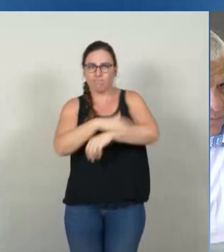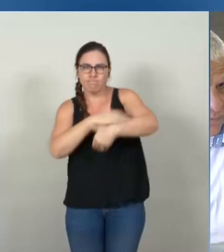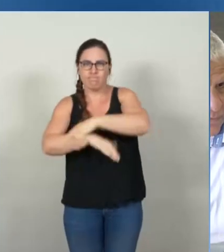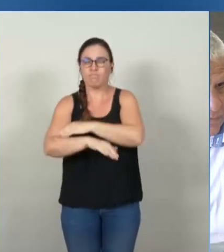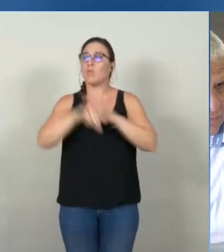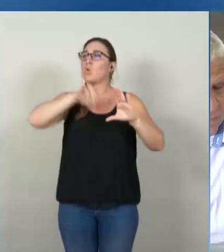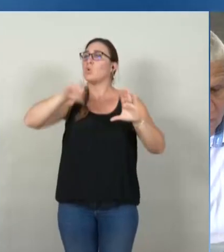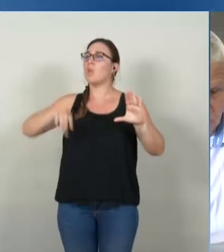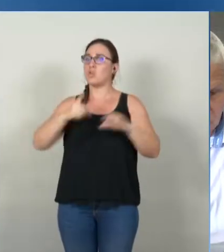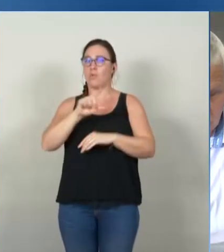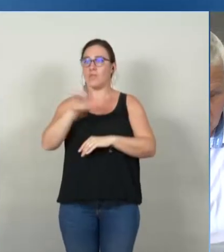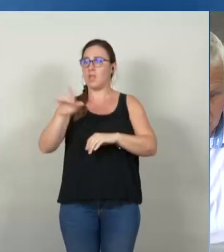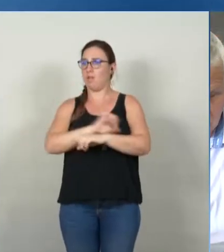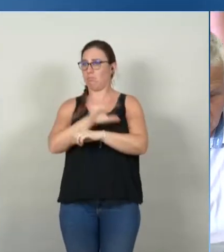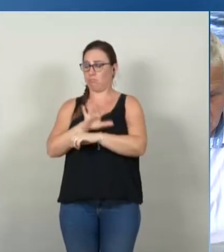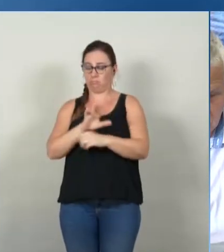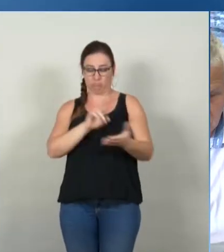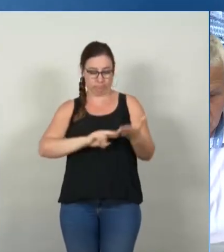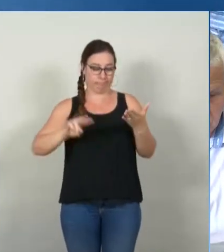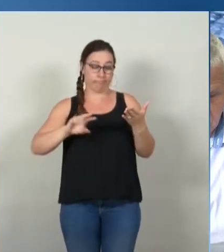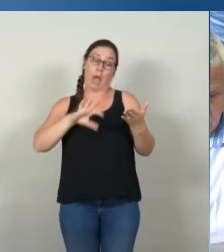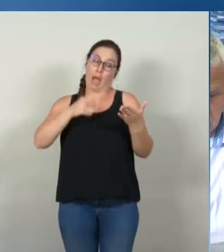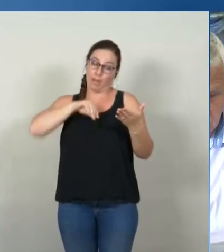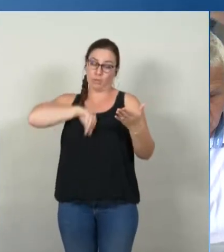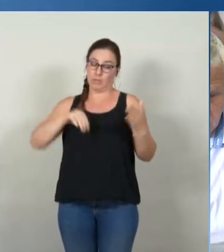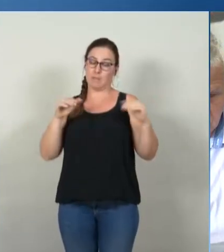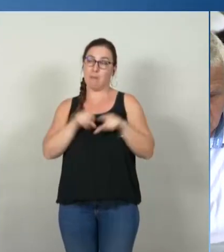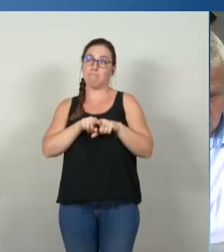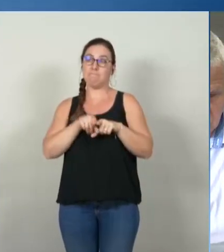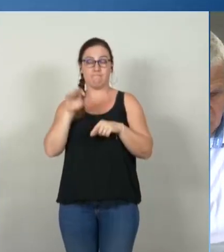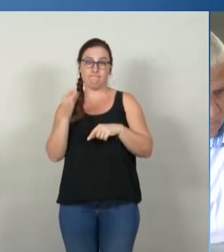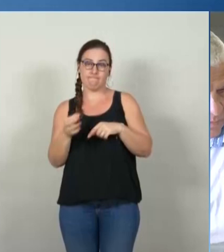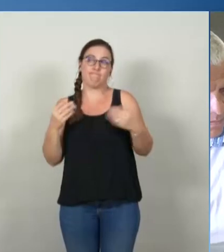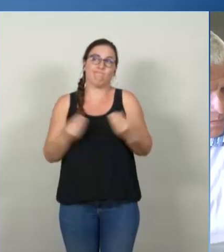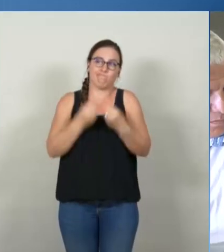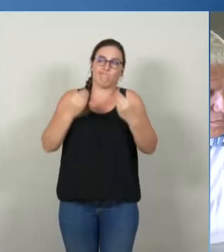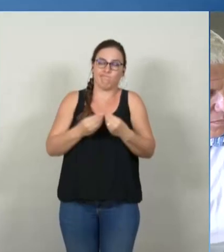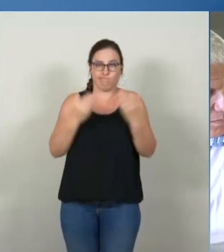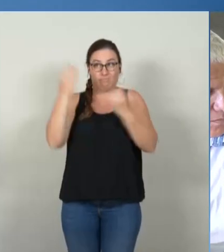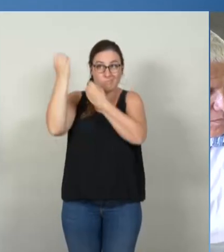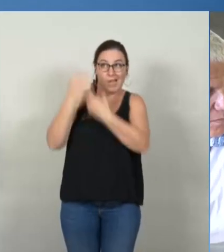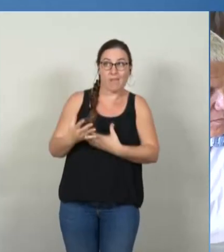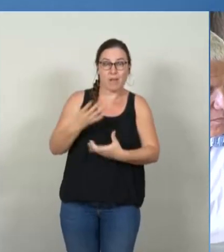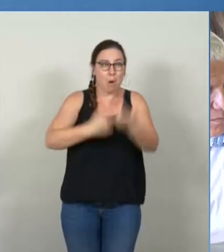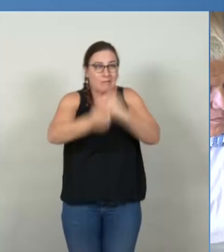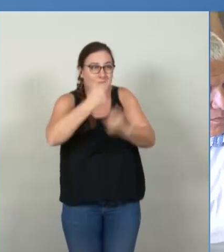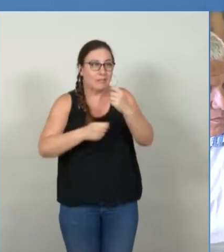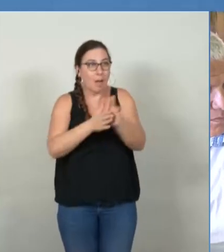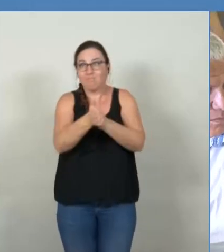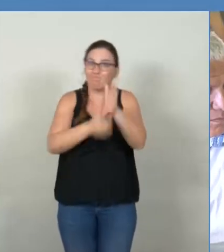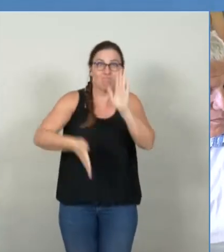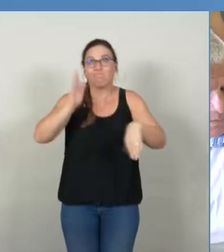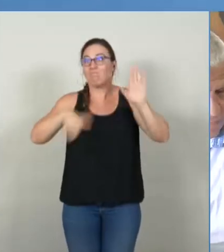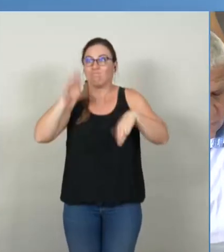le sondage du Dauphiné Libéré conforte notre ressenti et montre bien que malheureusement cet événement n'a pas réussi à susciter l'adhésion des